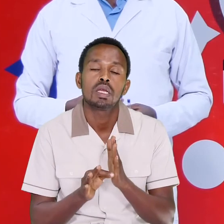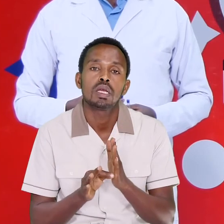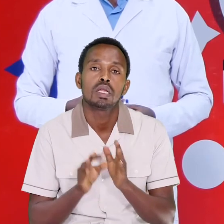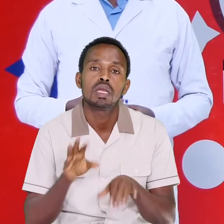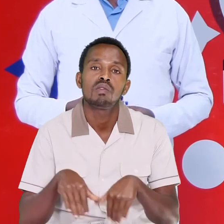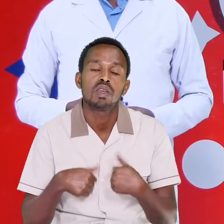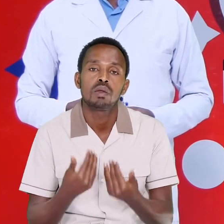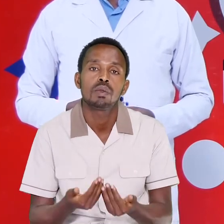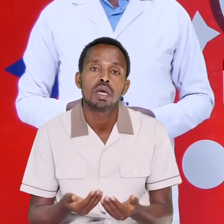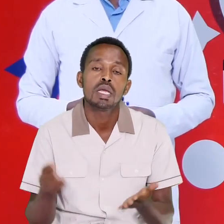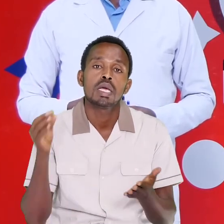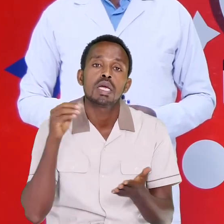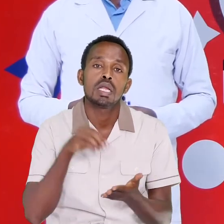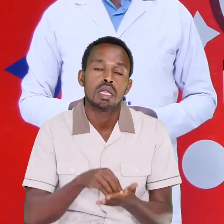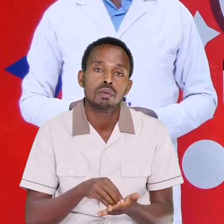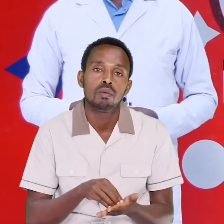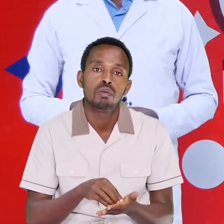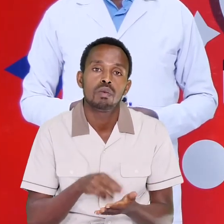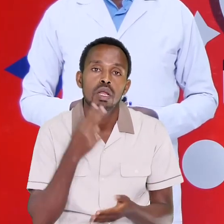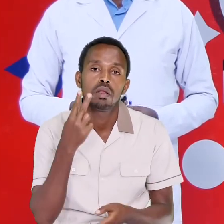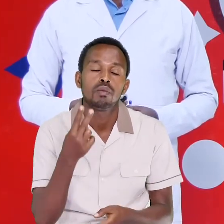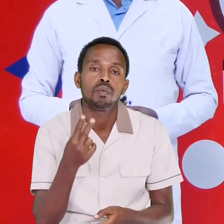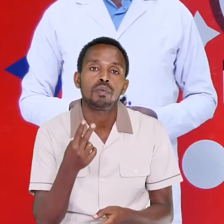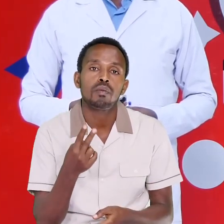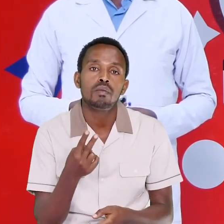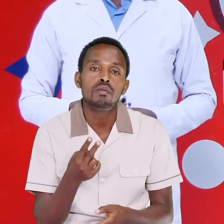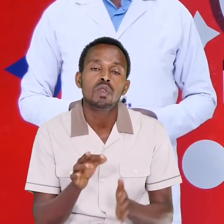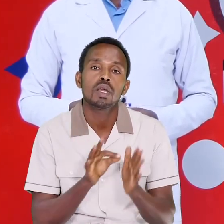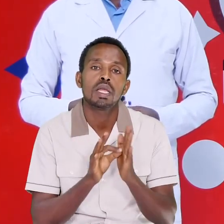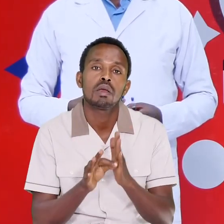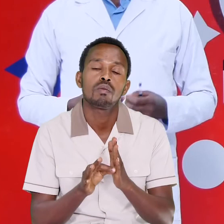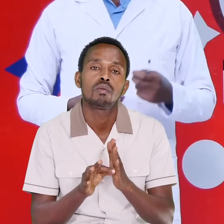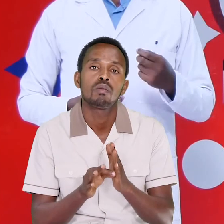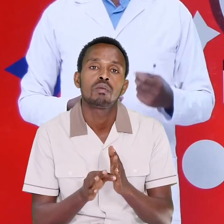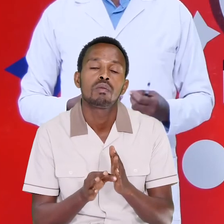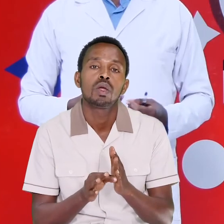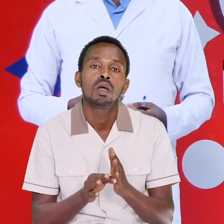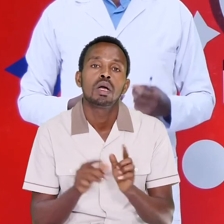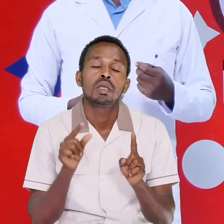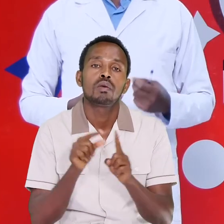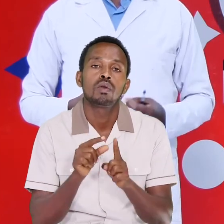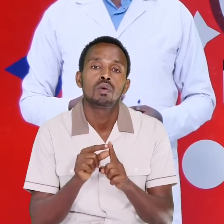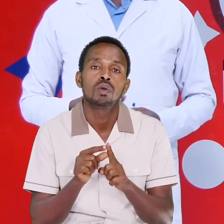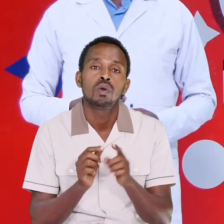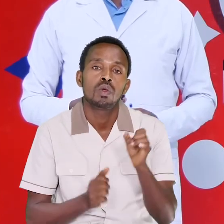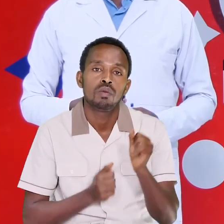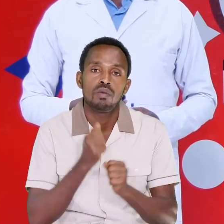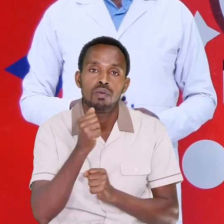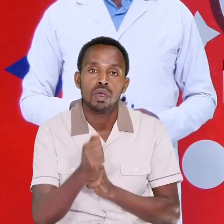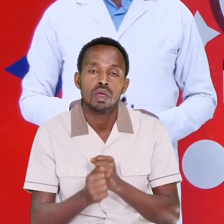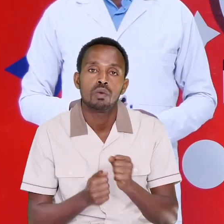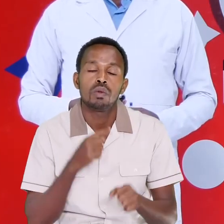sana irra deebi'uudhaan ilaalaa. Fakkeenyaaf jecha fiiguu jedhu